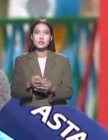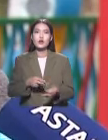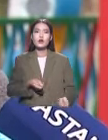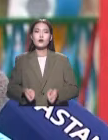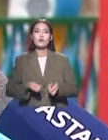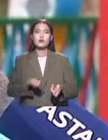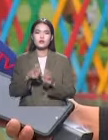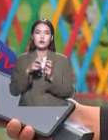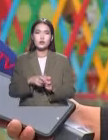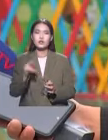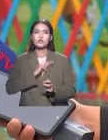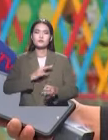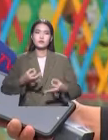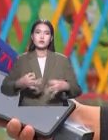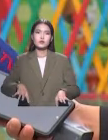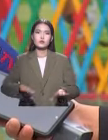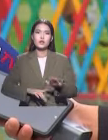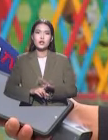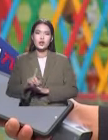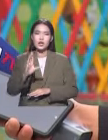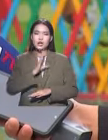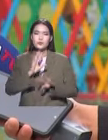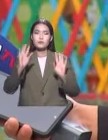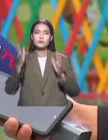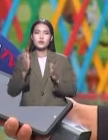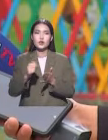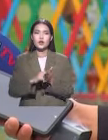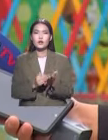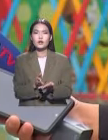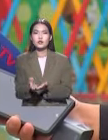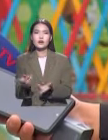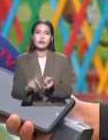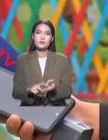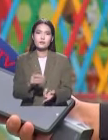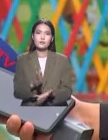бұйрығыменен жұмыстан босаттық. Қайғылы оқиғаға жаңағы тікелей қатысы бар